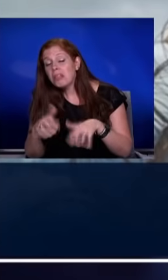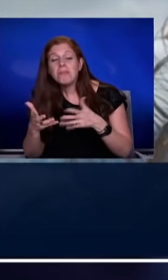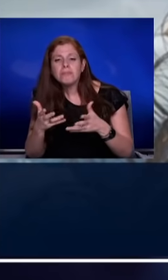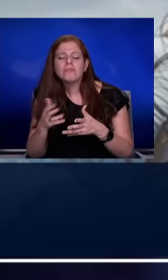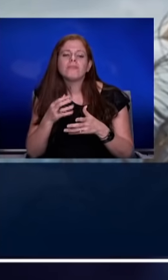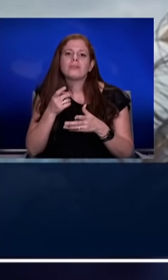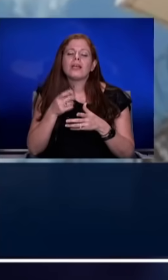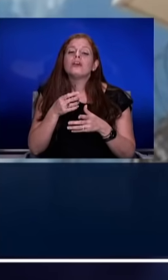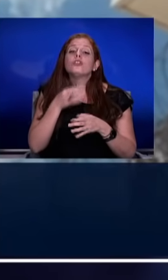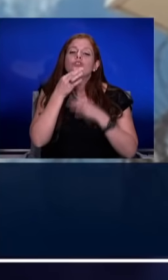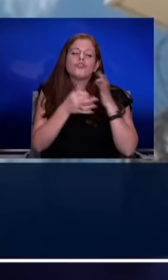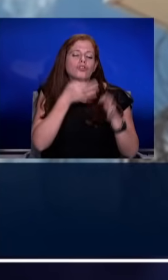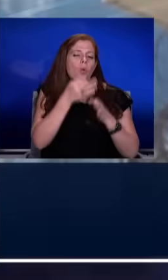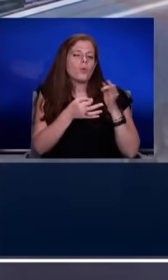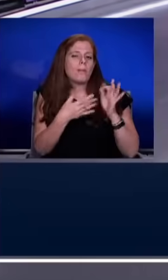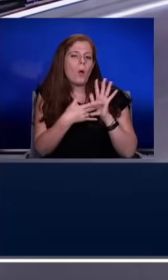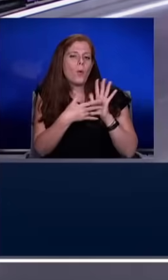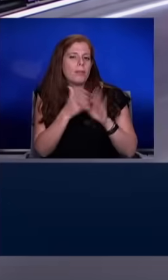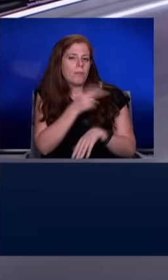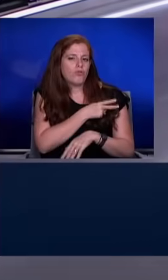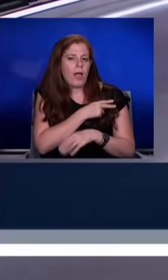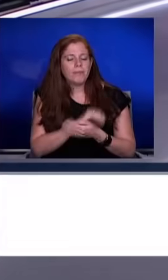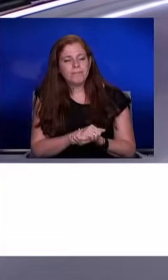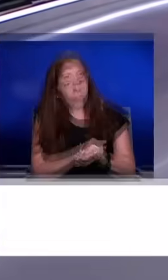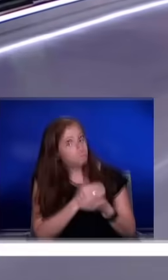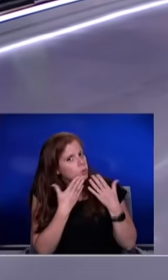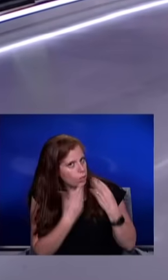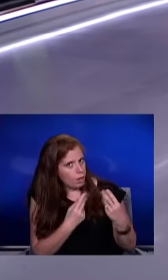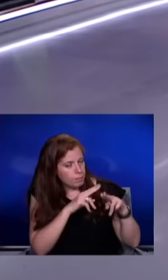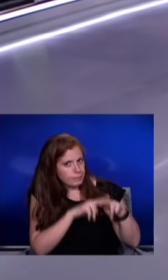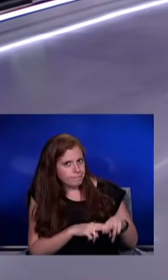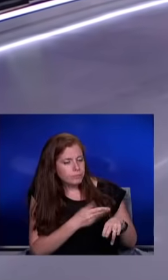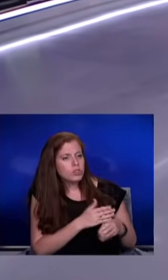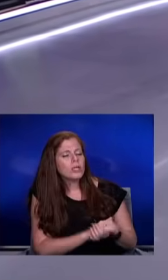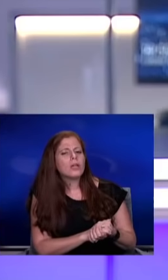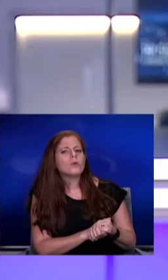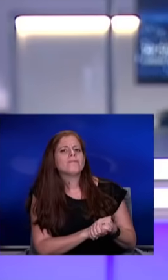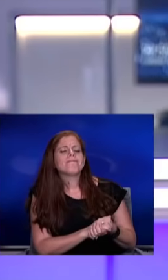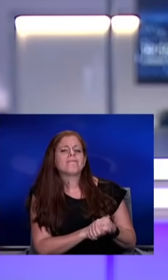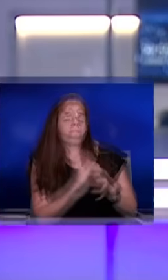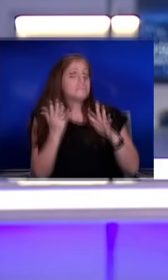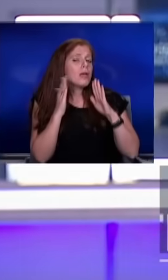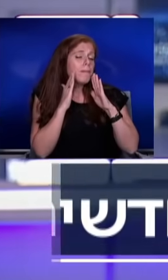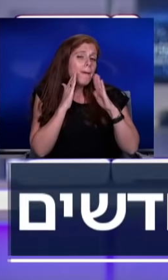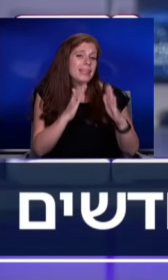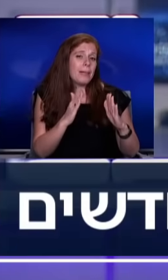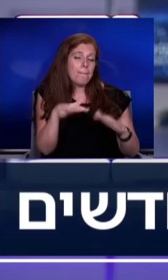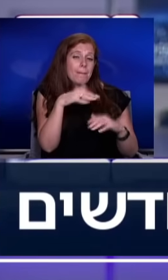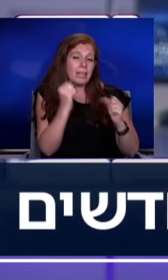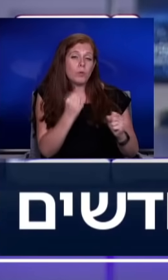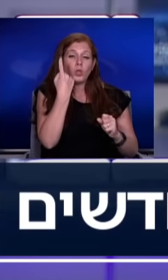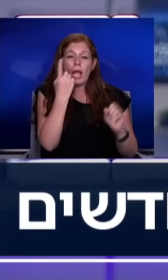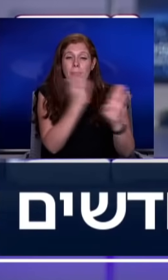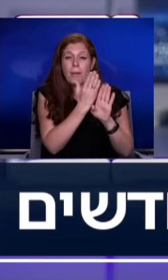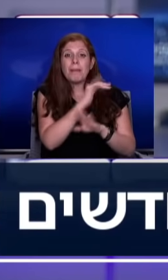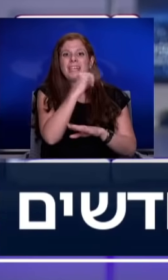במשטרה בימים האחרונים. תודה רבה. משה, תישאר איתנו. הערכה במערכת הביטחון היא שאחד המחבלים הנמלטים כן